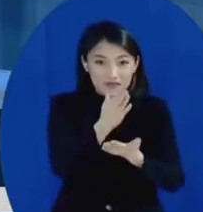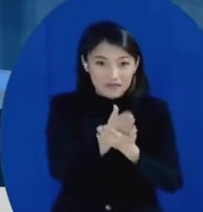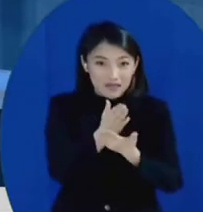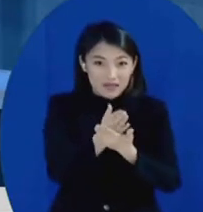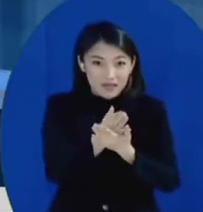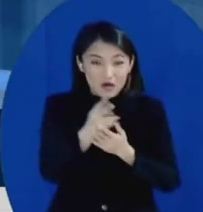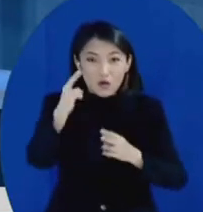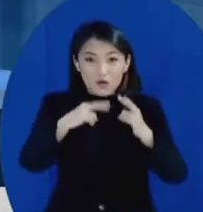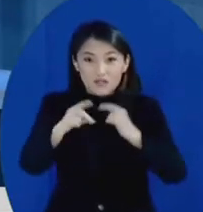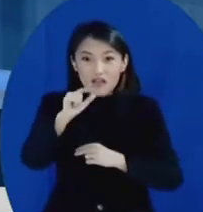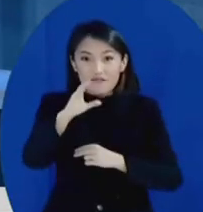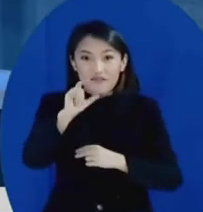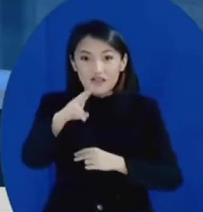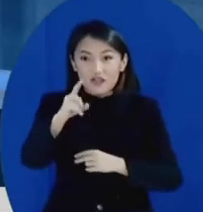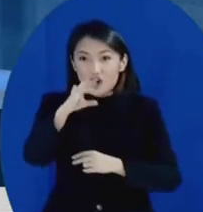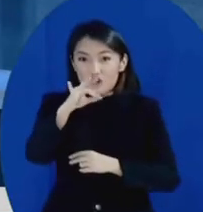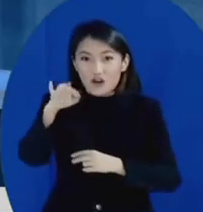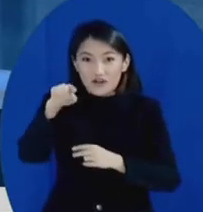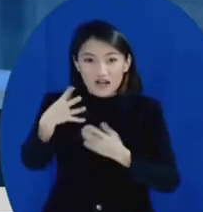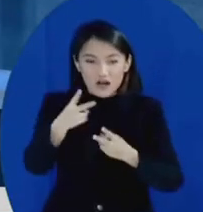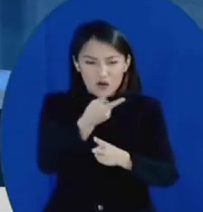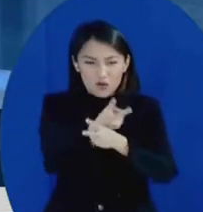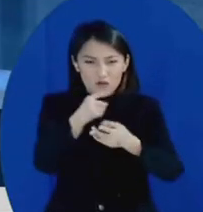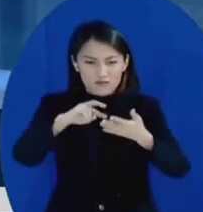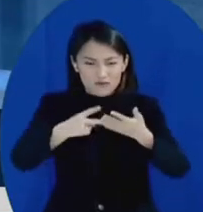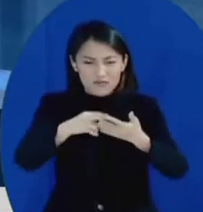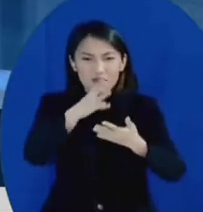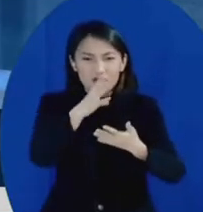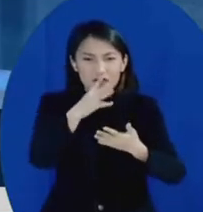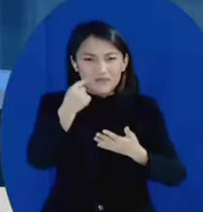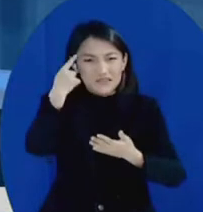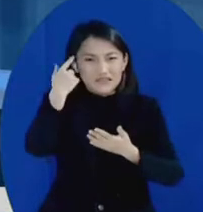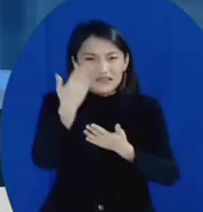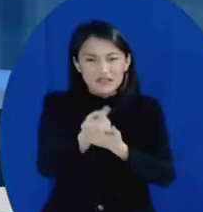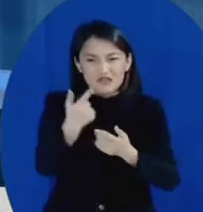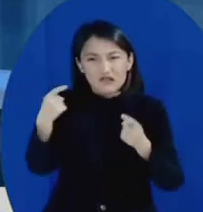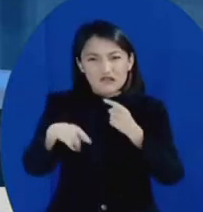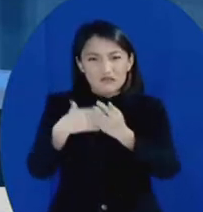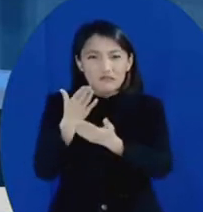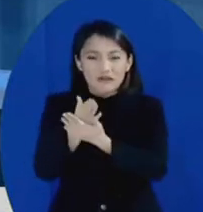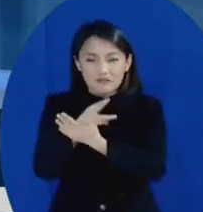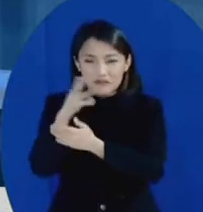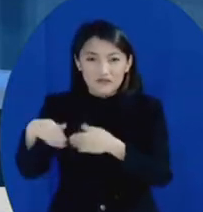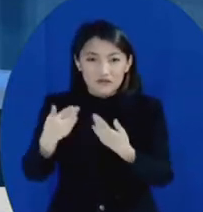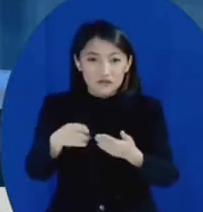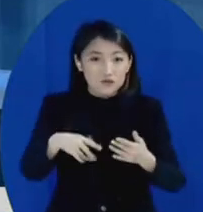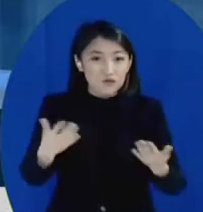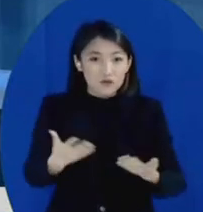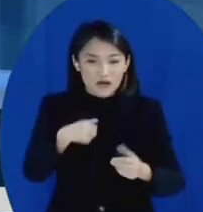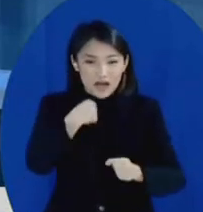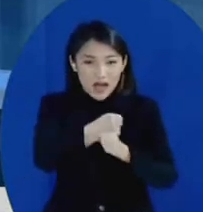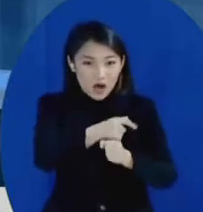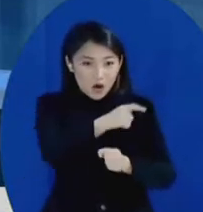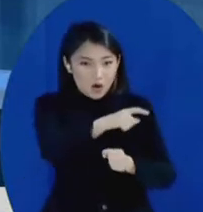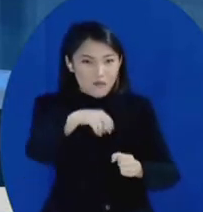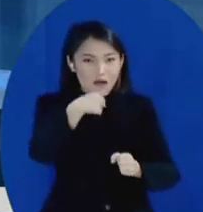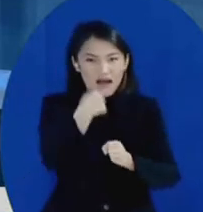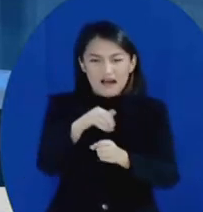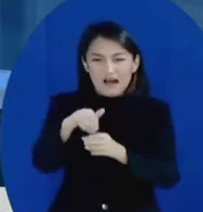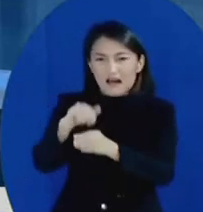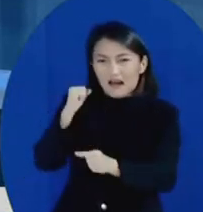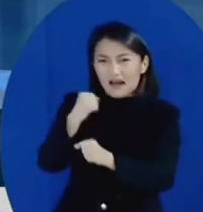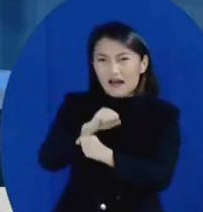үйлдвэршний эвлийн хорооноос төслийн зарим зүйл заалтээр саналын зөрүүтэй байгаахаа илэрхийлээд байгаа юм аа. Тухайлбал ажилчдын ажил хаях эрх